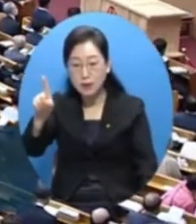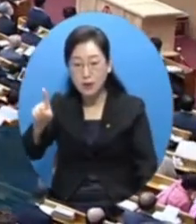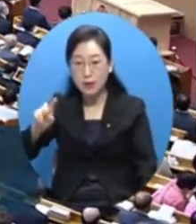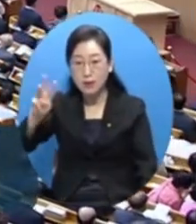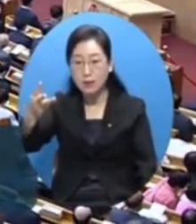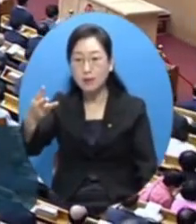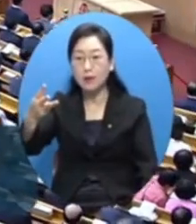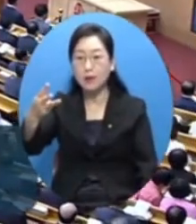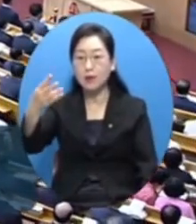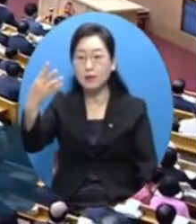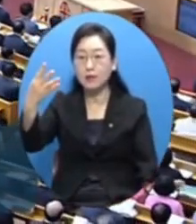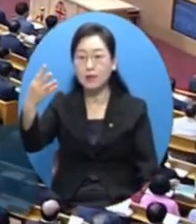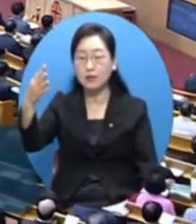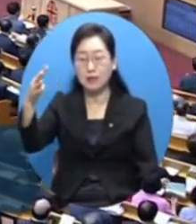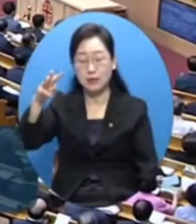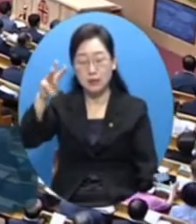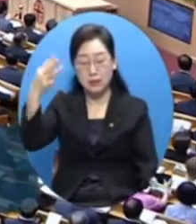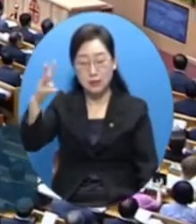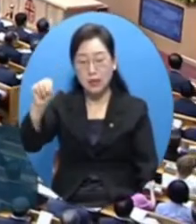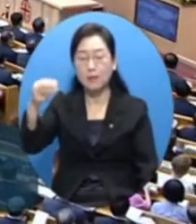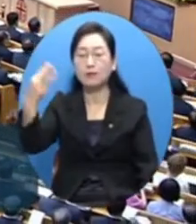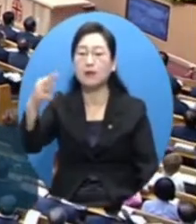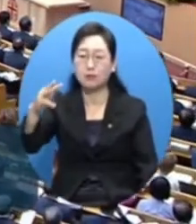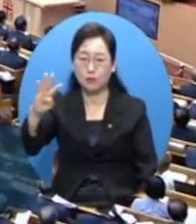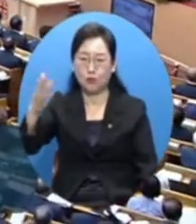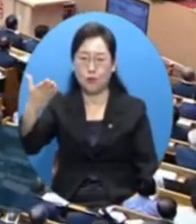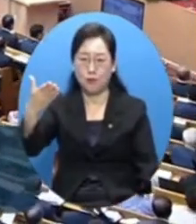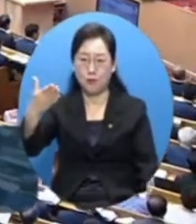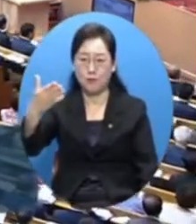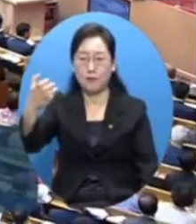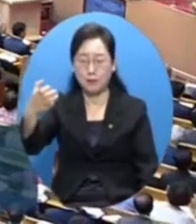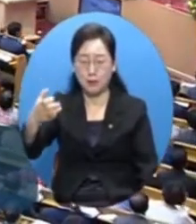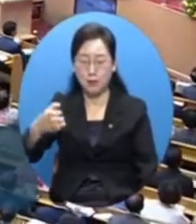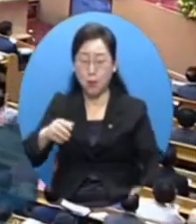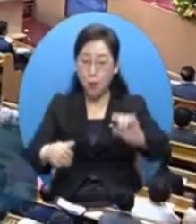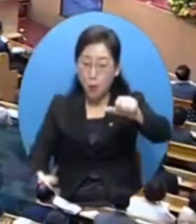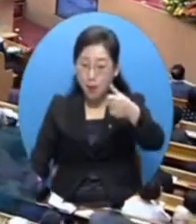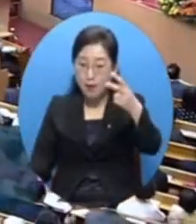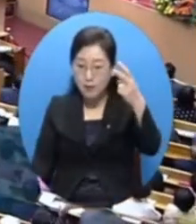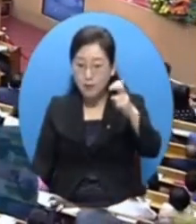522배 성장을 했습니다. 모든 것이 하나님의 은혜입니다.